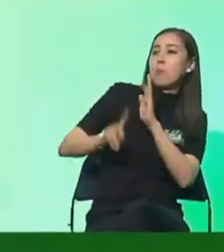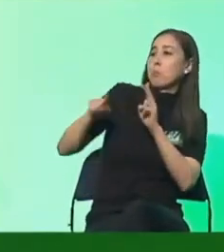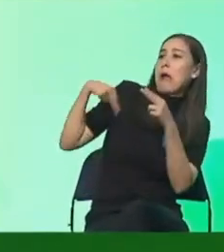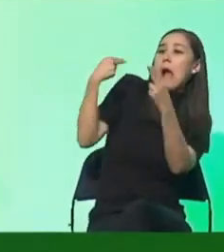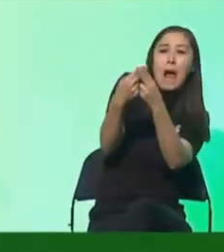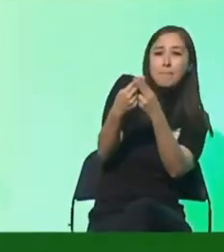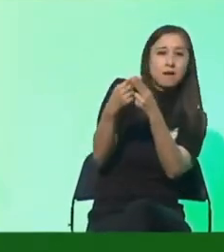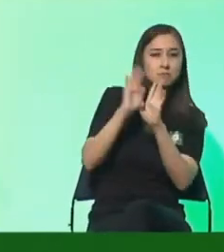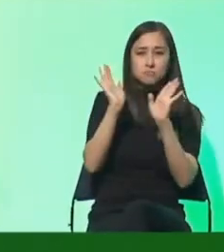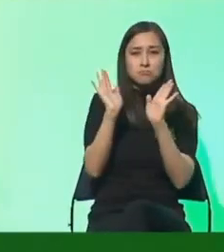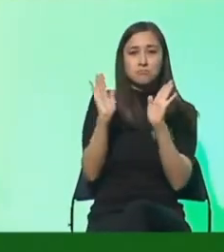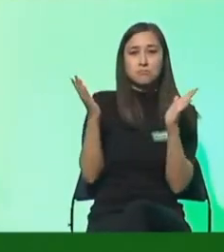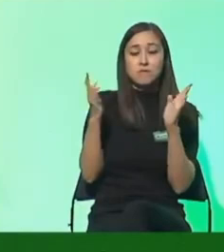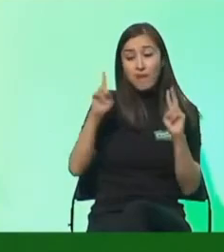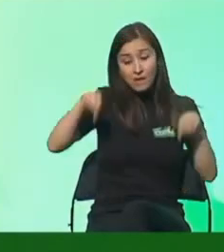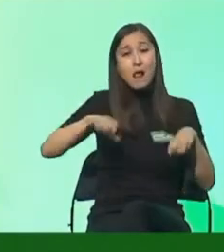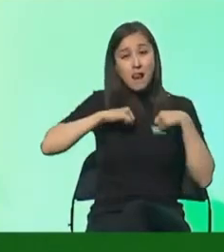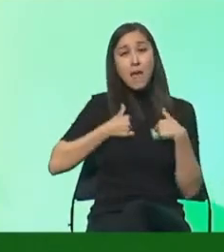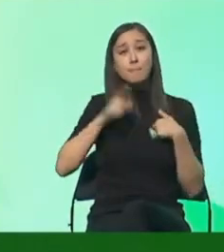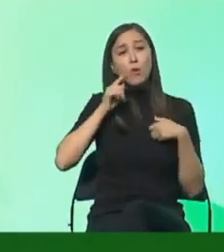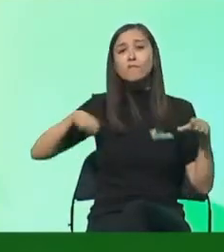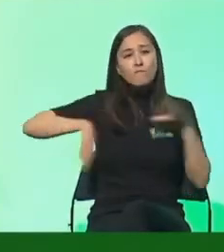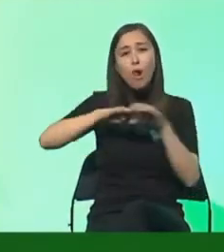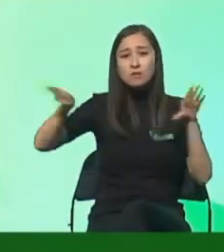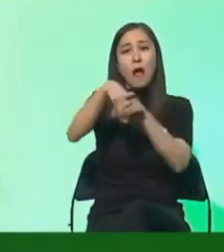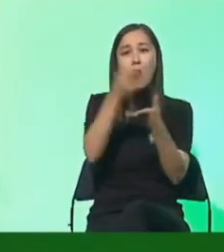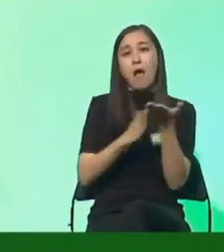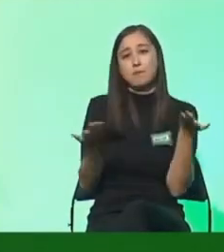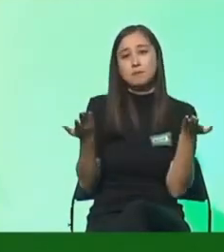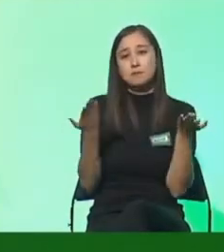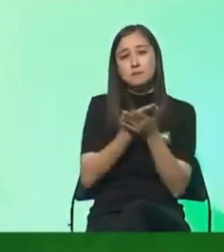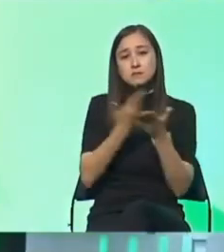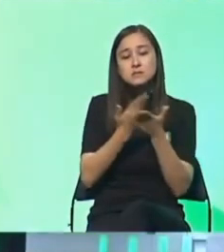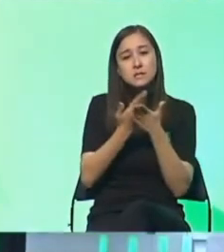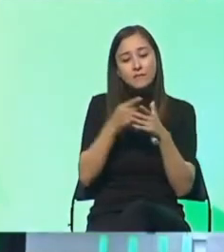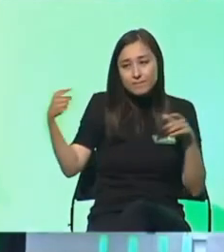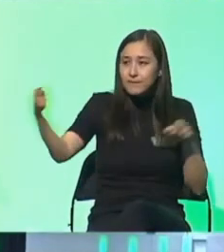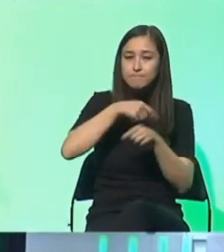mitspielen zu können. Wer hier lebt, hat das Recht auf volle Teilhabe. Dafür kämpfen wir.